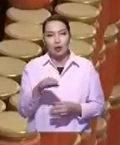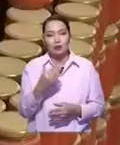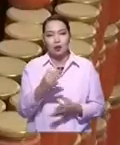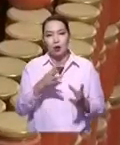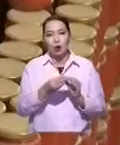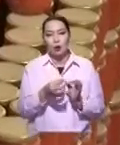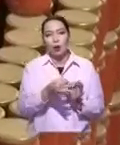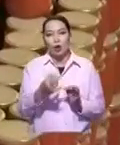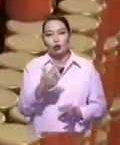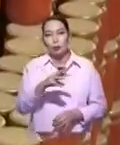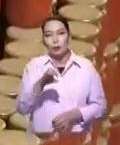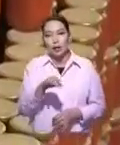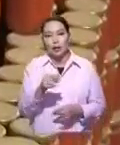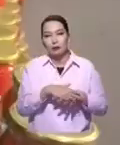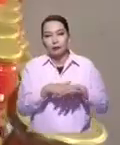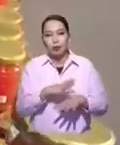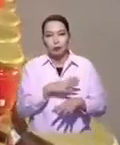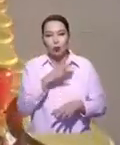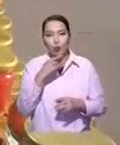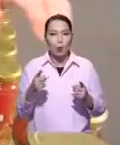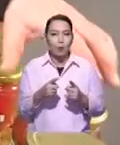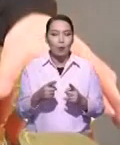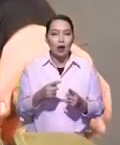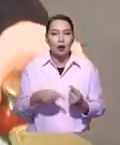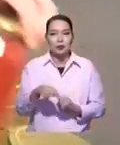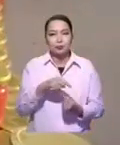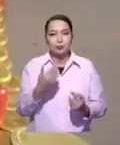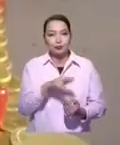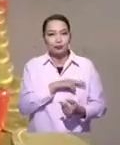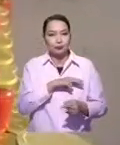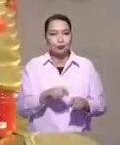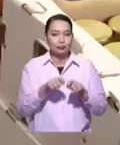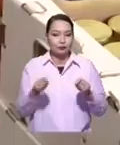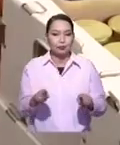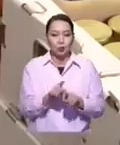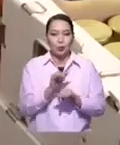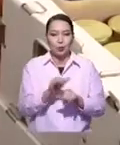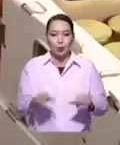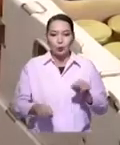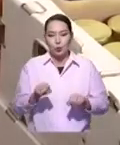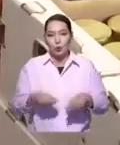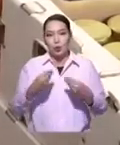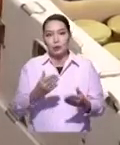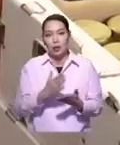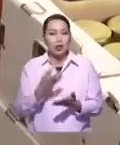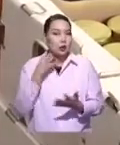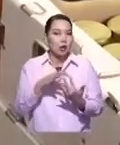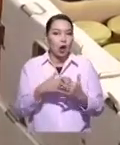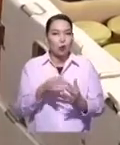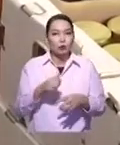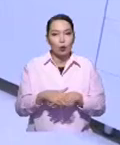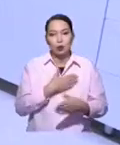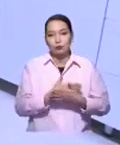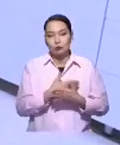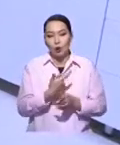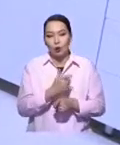теңге қаржы бөлінген. Бұл көптеген шағын кәсіп иелерінің ісін дөңгелетуіне мүмкіндік берді. Қызылордалық ауыл тұрғындарының белсенділігі